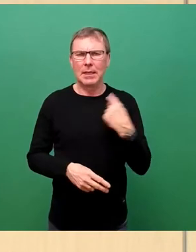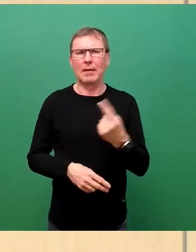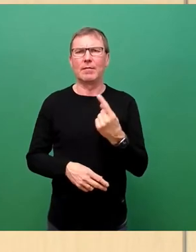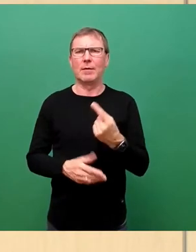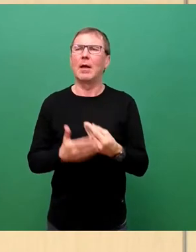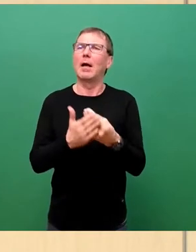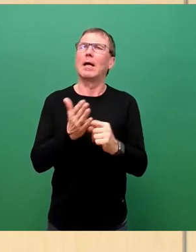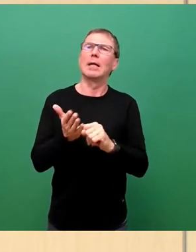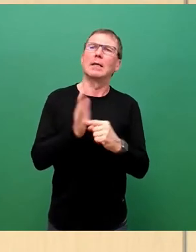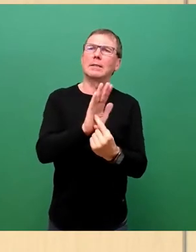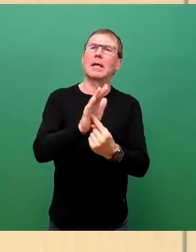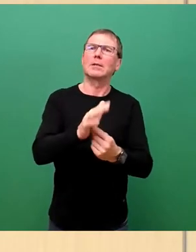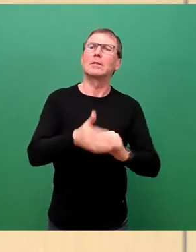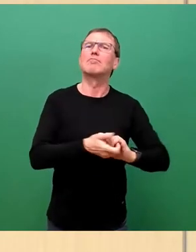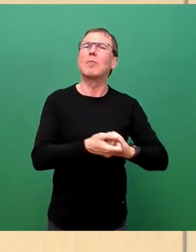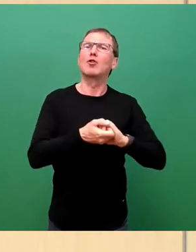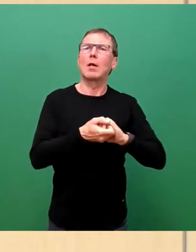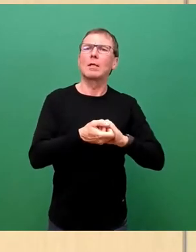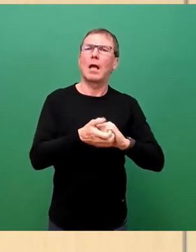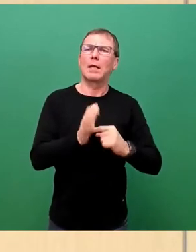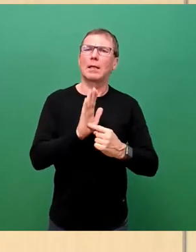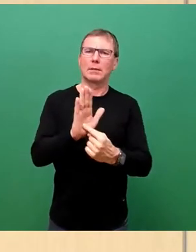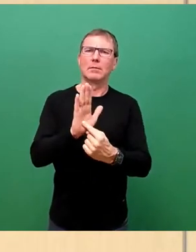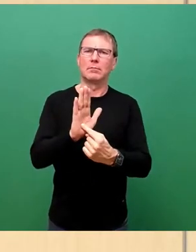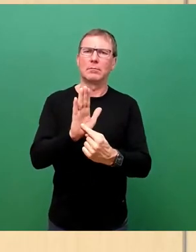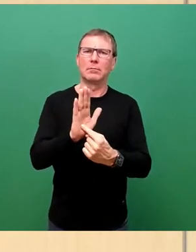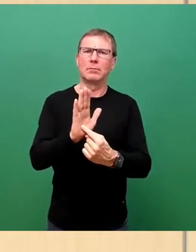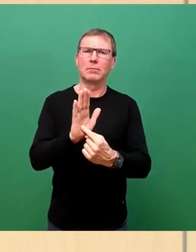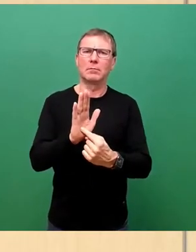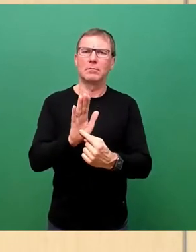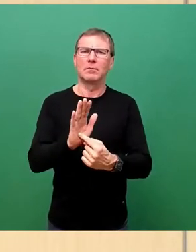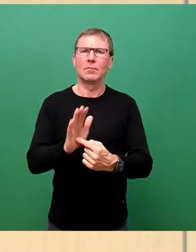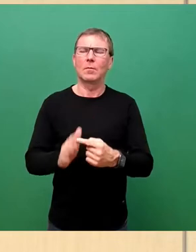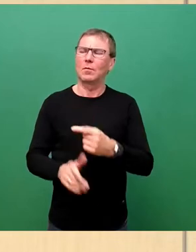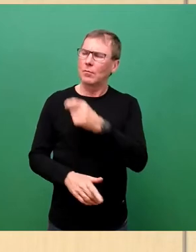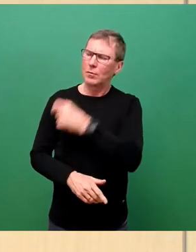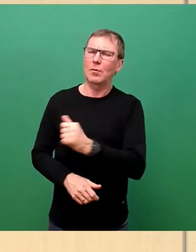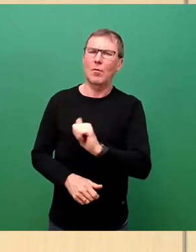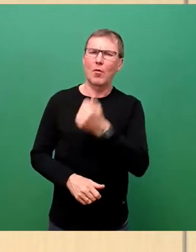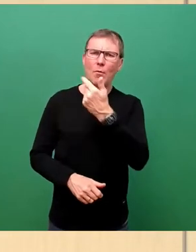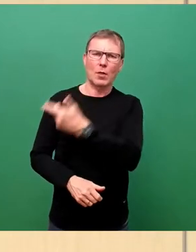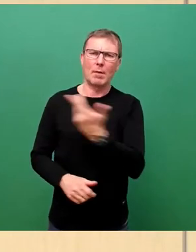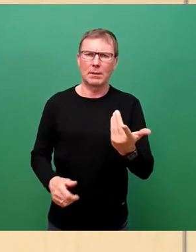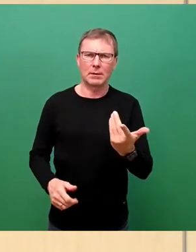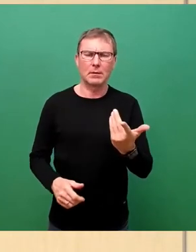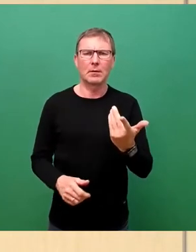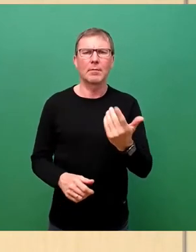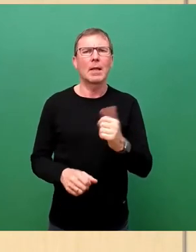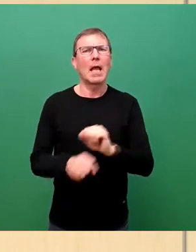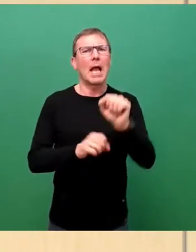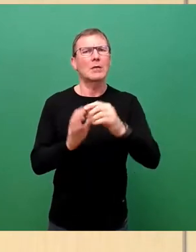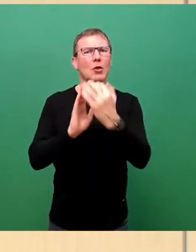der Solidarität setzen und ganz persönlich jetzt von Ihnen, Herr Oberbürgermeister, diese Resolution auf den Weg gebracht